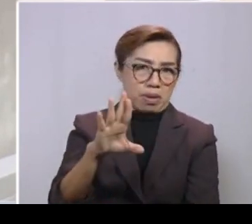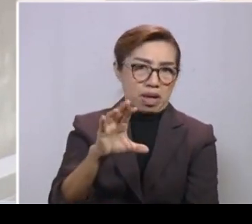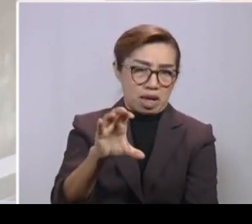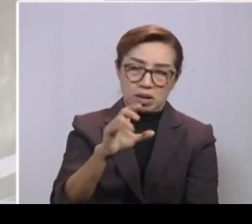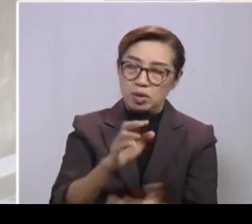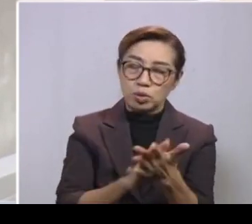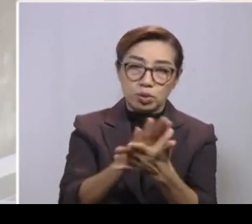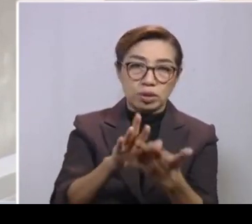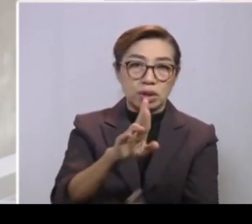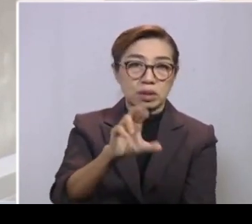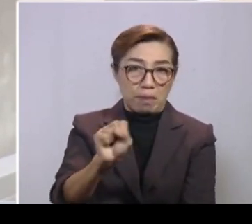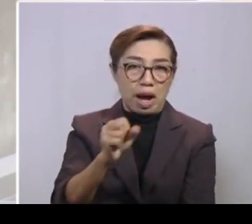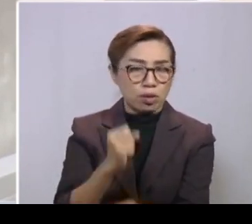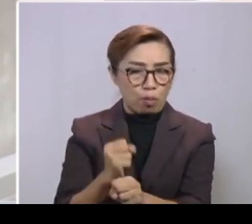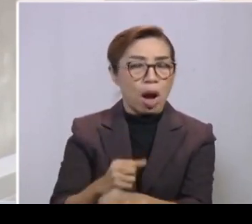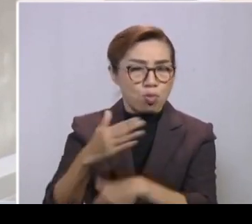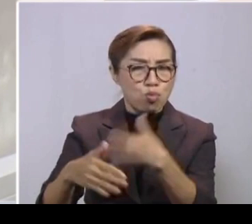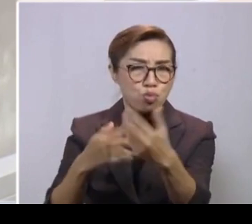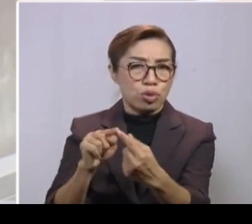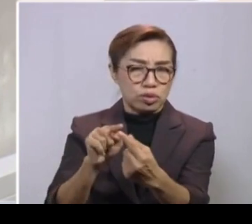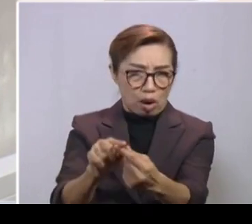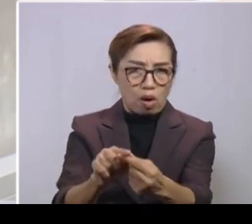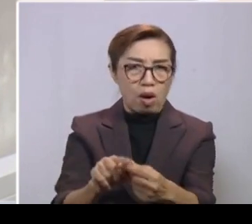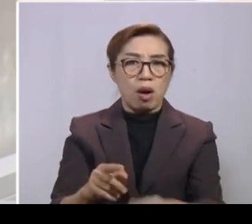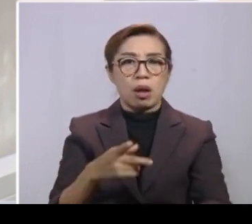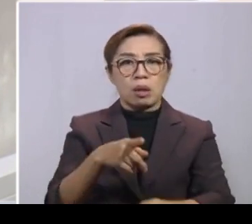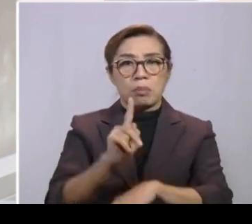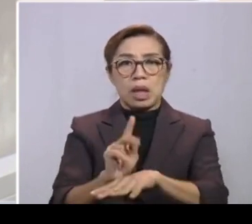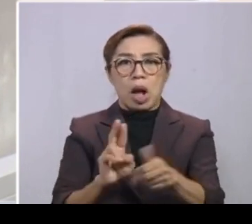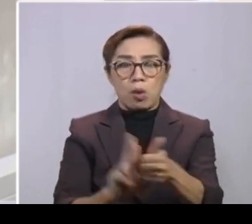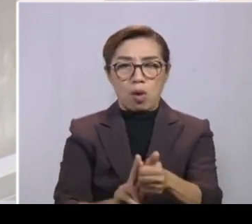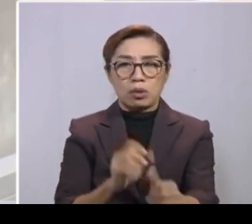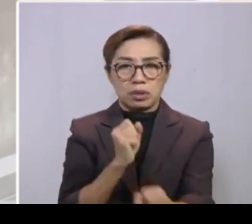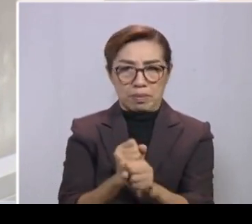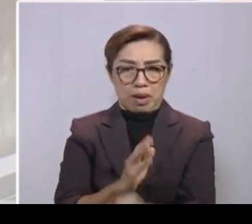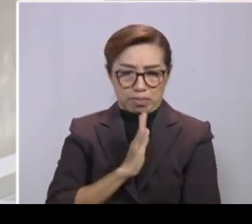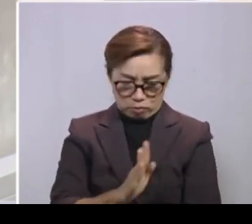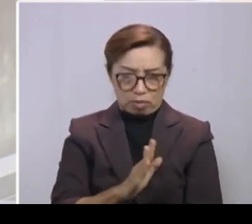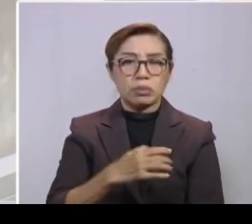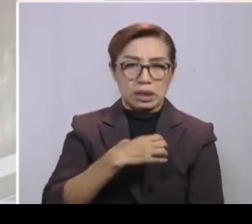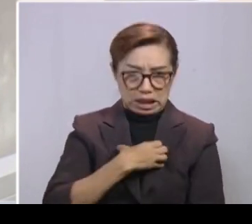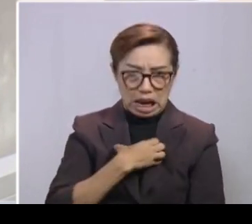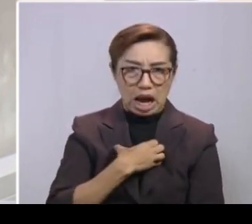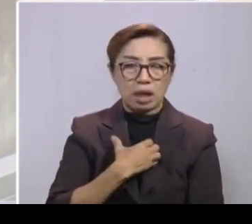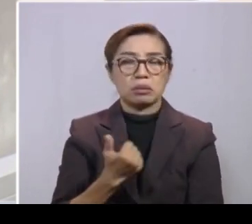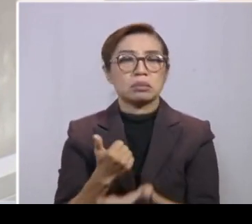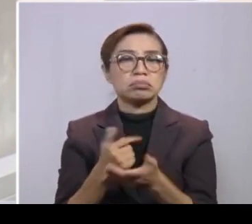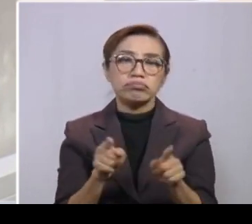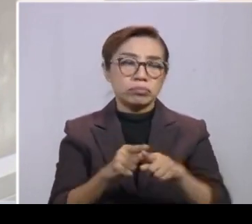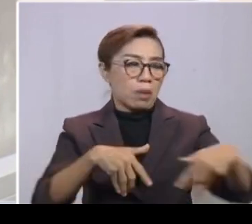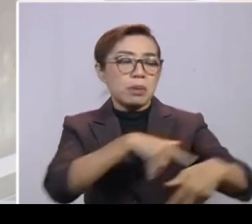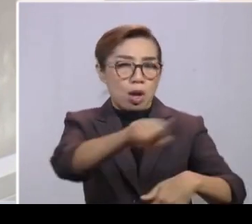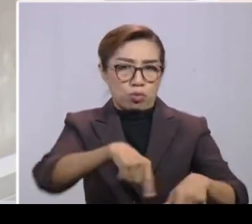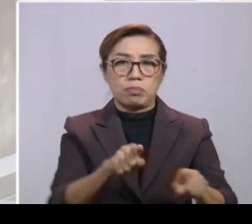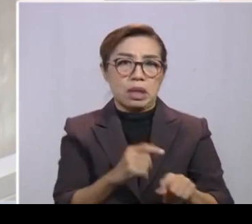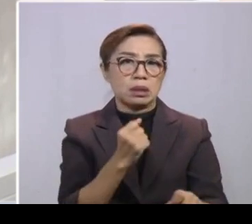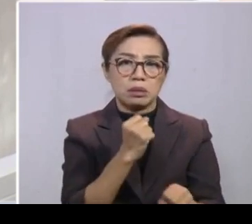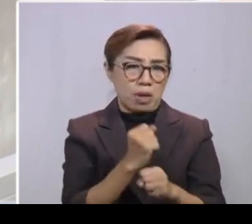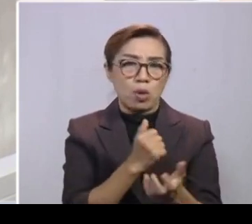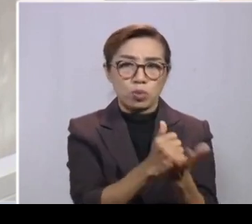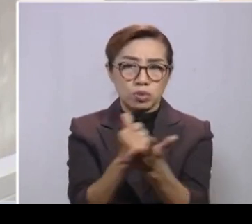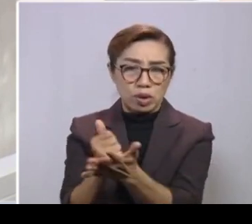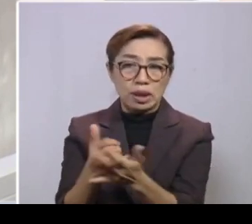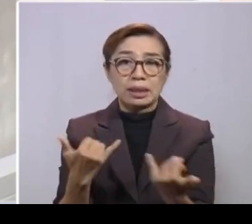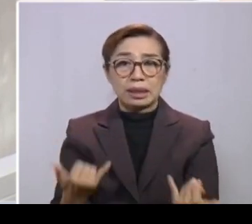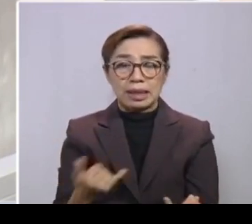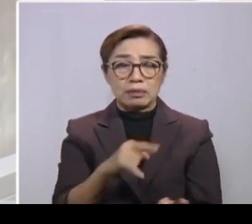และต้องการปฏิบัติหน้าที่รองประธานสภาอย่างเป็นกลางต่อทุกพรรคการเมืองและประชาชนด้วยหมออ๋องยังบอกด้วยว่าการ